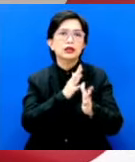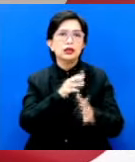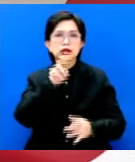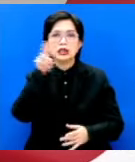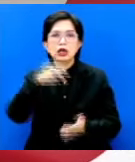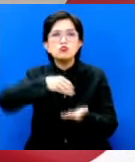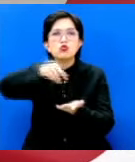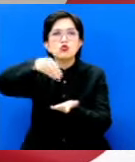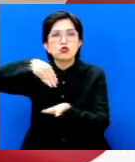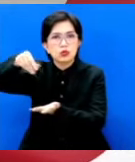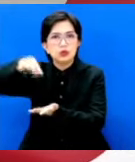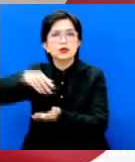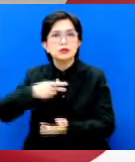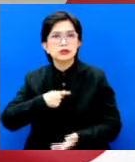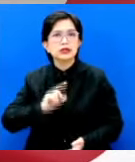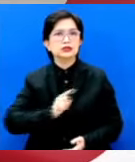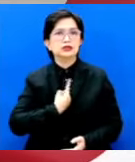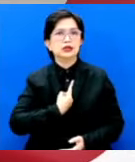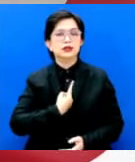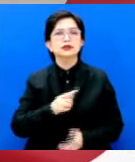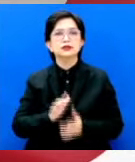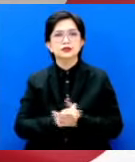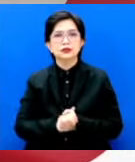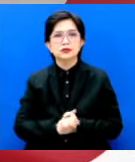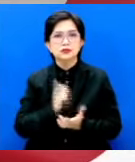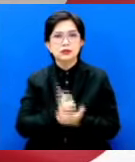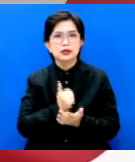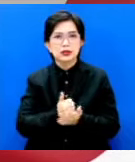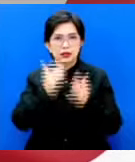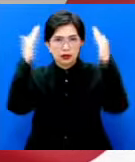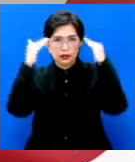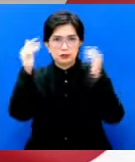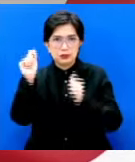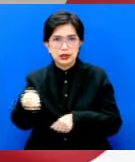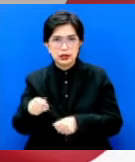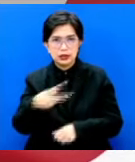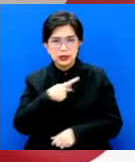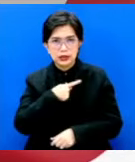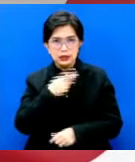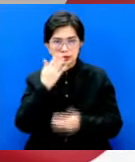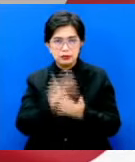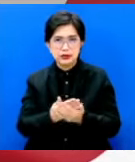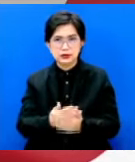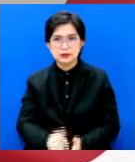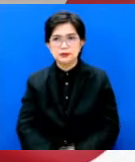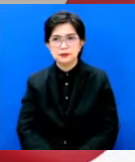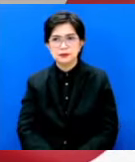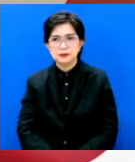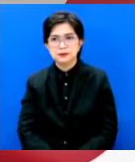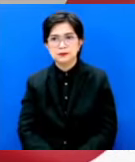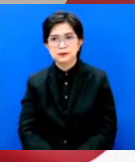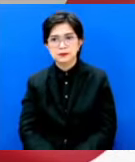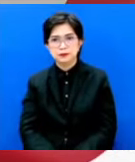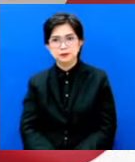Kemudian,merekadapatberkembang. Sayapikiritulahyangpenting agarpertaniankitadapatberkembangdenganbaik.Jadi ,terimakasih.